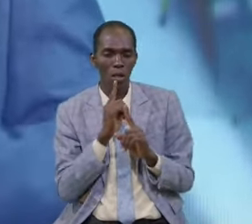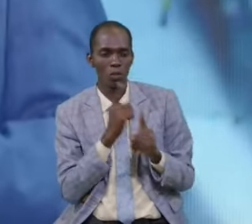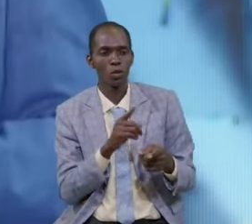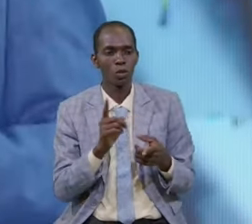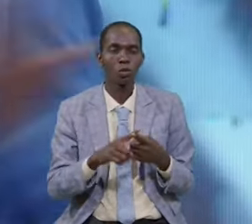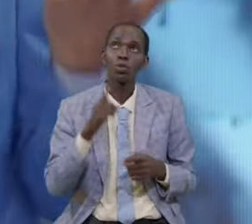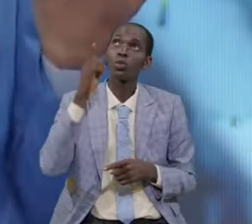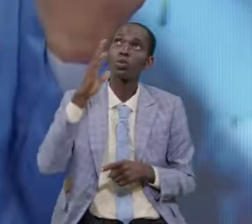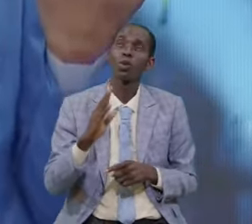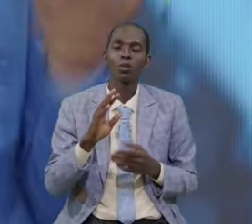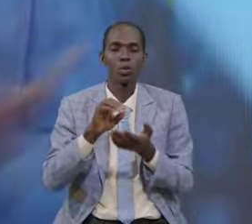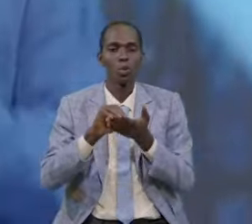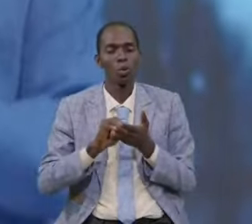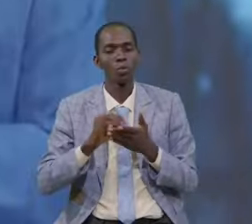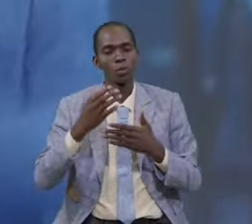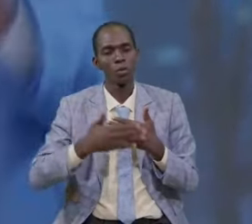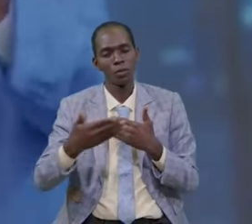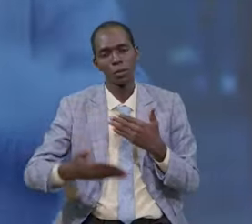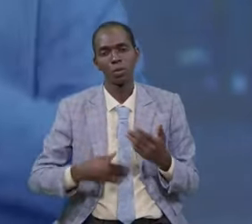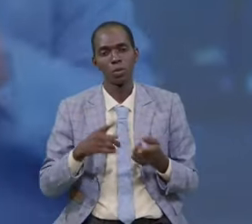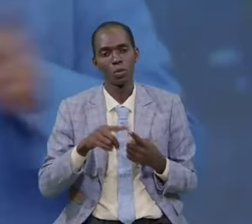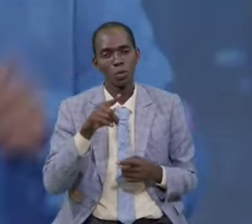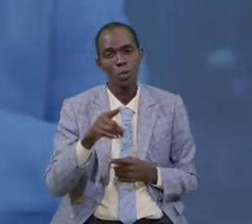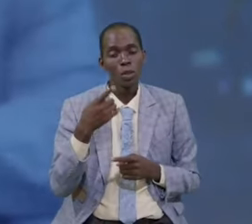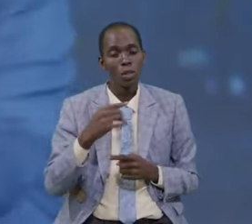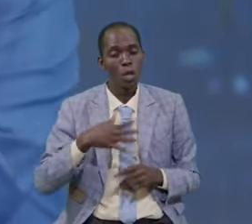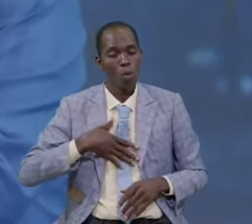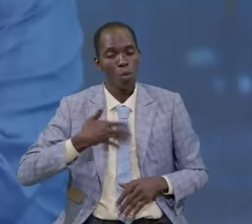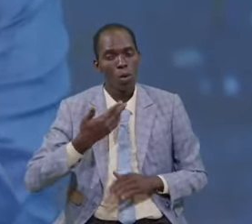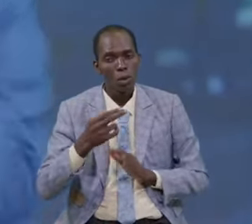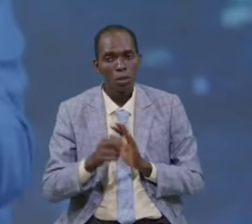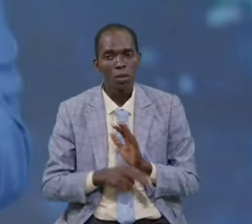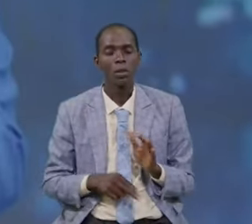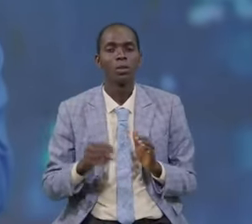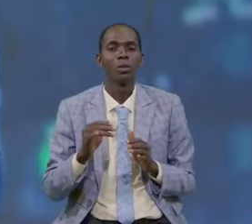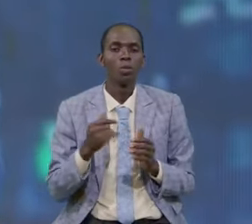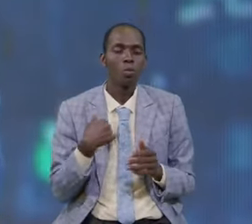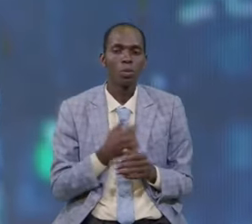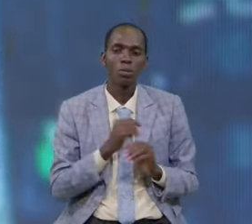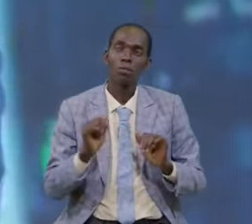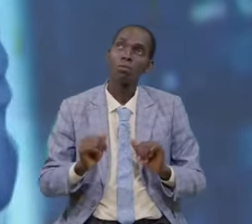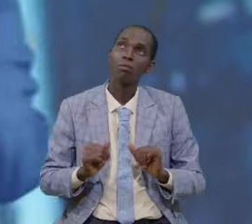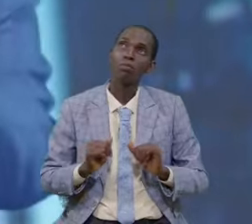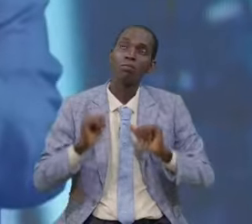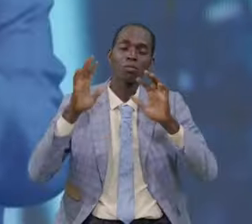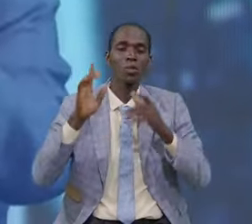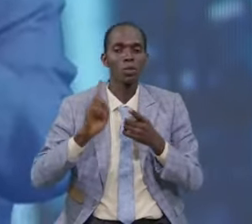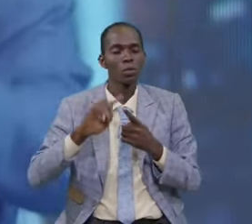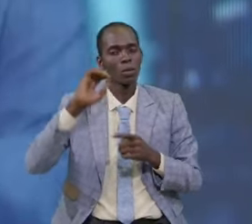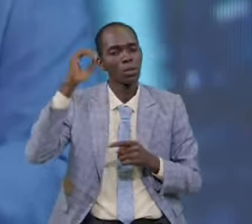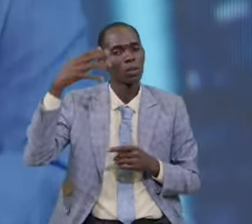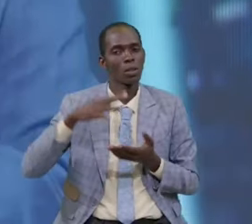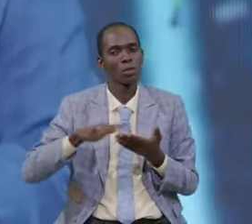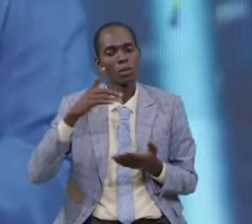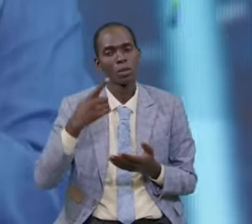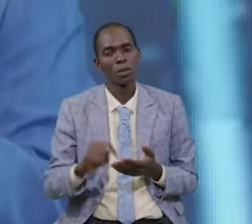La volonté de recevoir toute la grâce et la gloire, la volonté d'être nommé pour la grandeur par Dieu, la